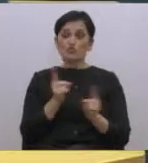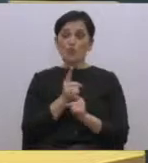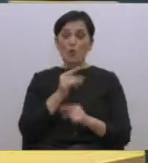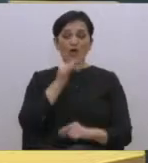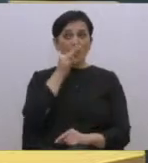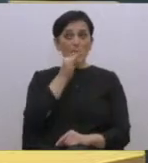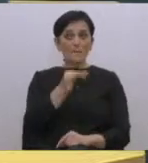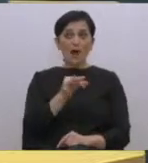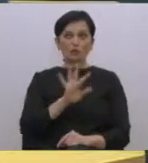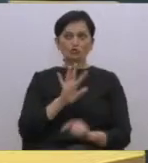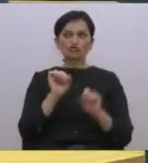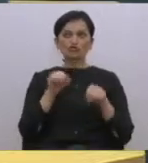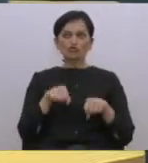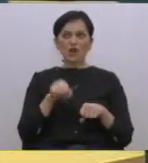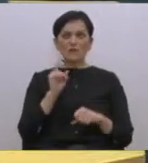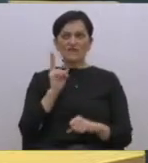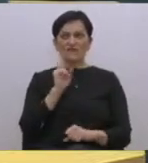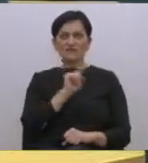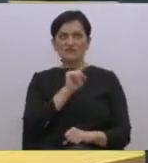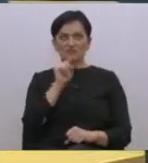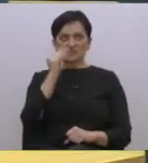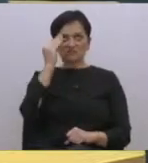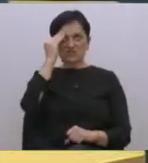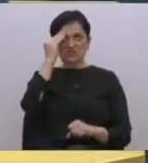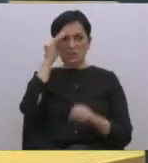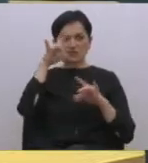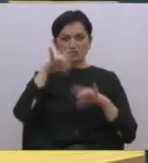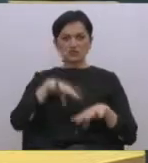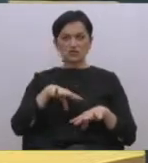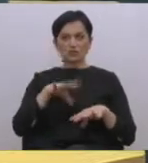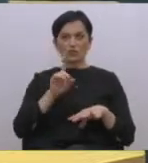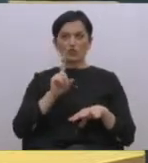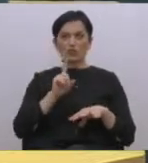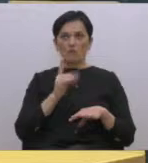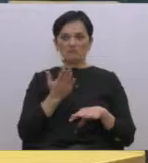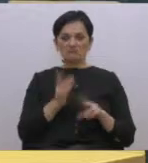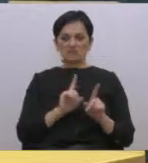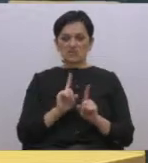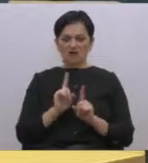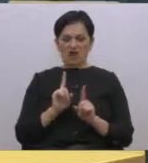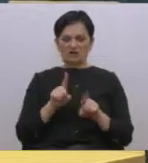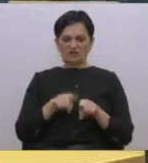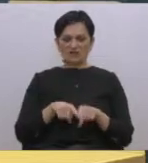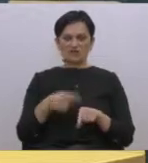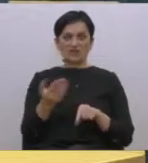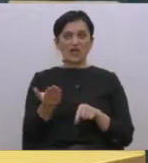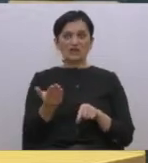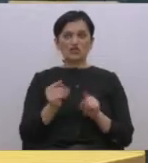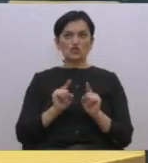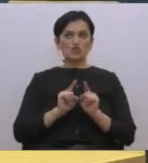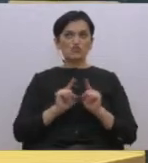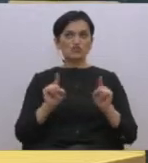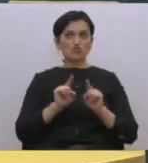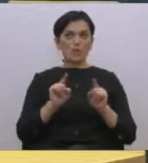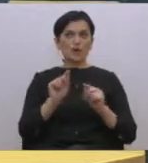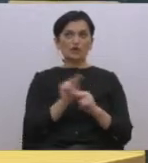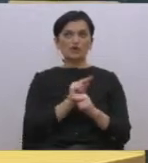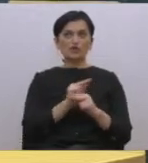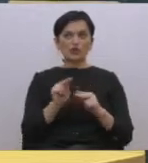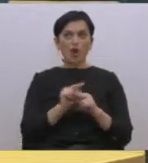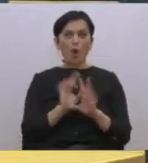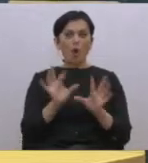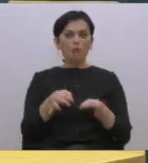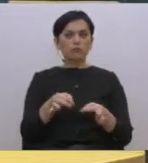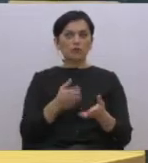Pasuhi, Šeliba Vilmes, Dačeš, Tabeč Diliba, Proragat se iseti tipis, propaganda da še niš ne bi